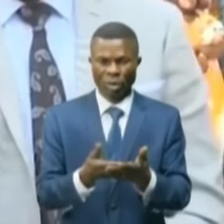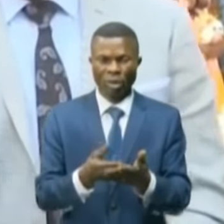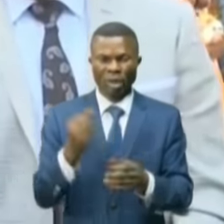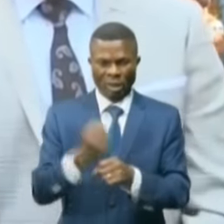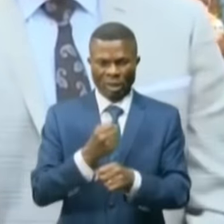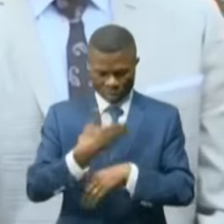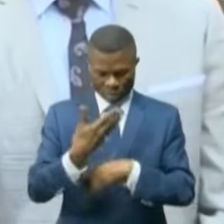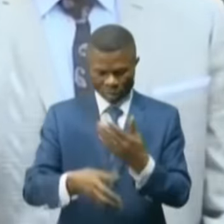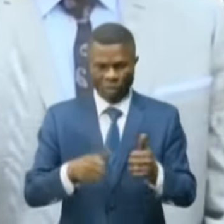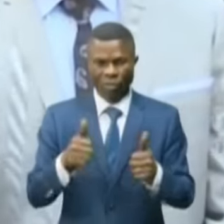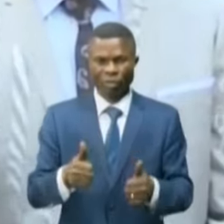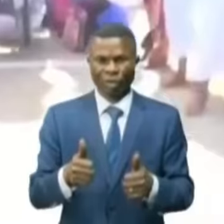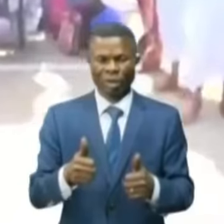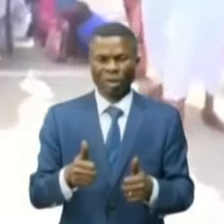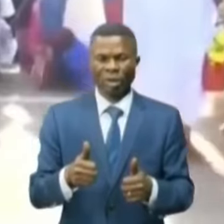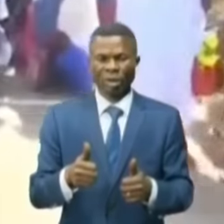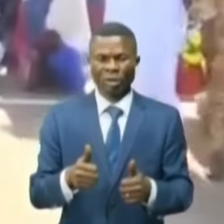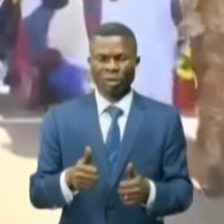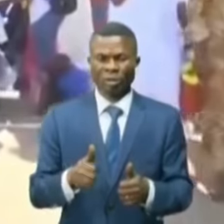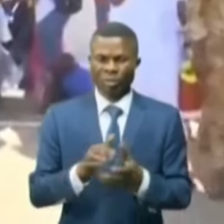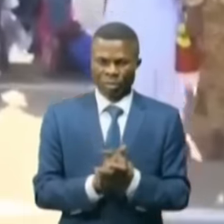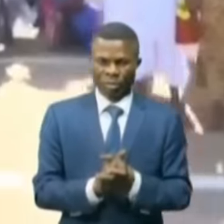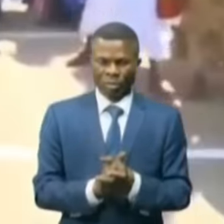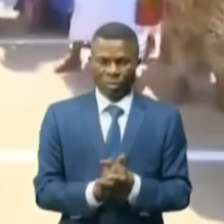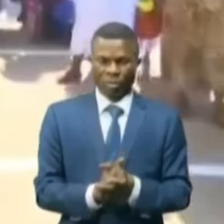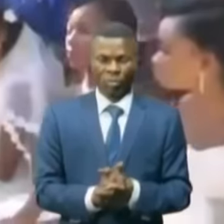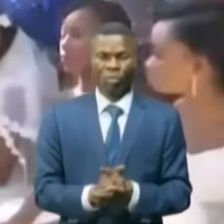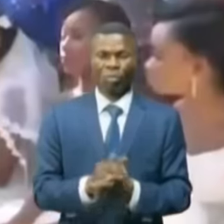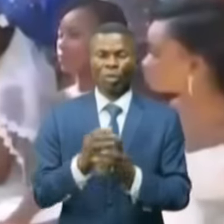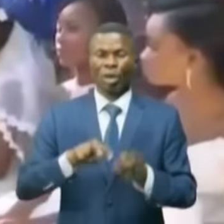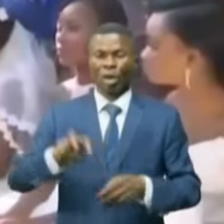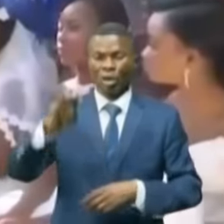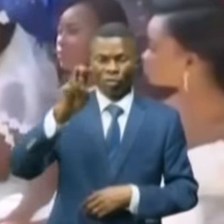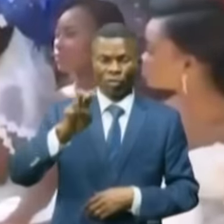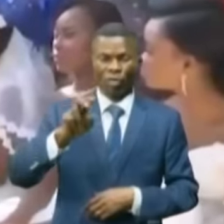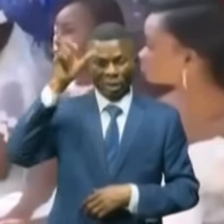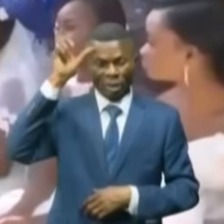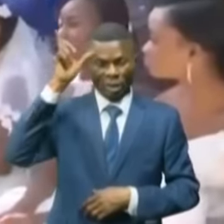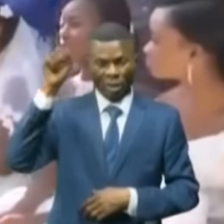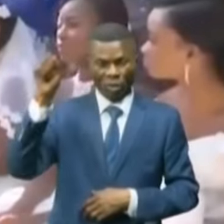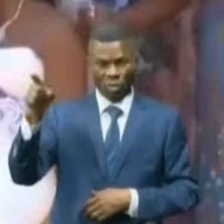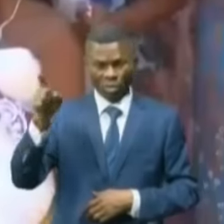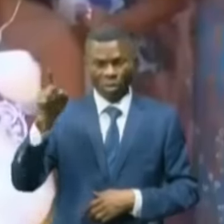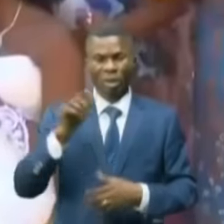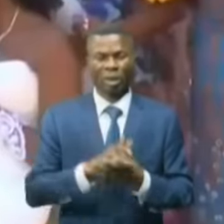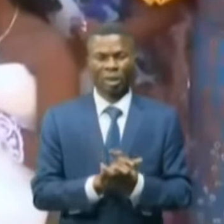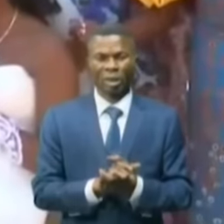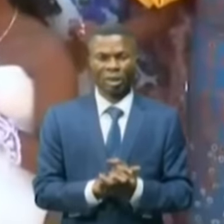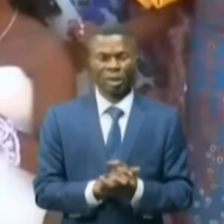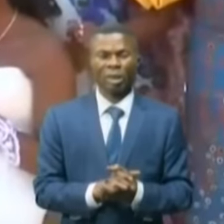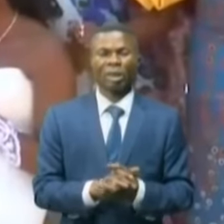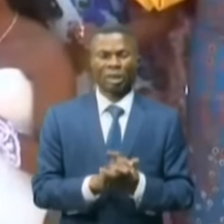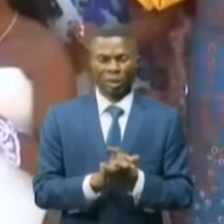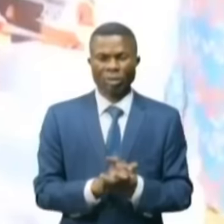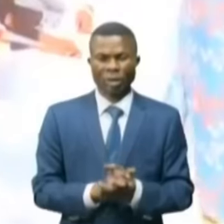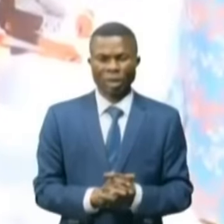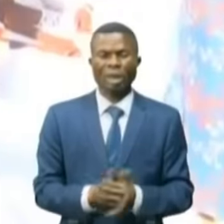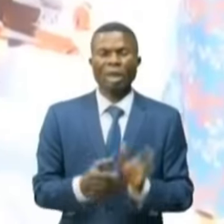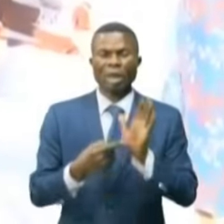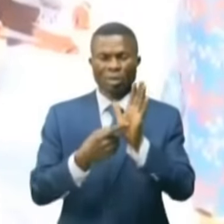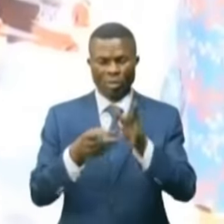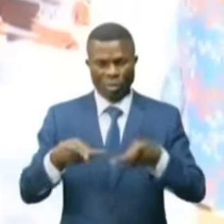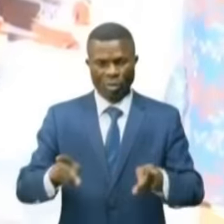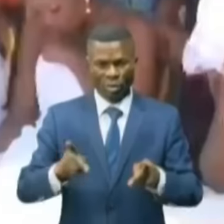travail se fasse de la meilleure manière qui soit. Le séjour du directeur général de l'INPP Patrick Kayembe à Lubumbashi l'a permis